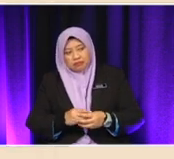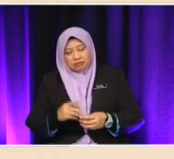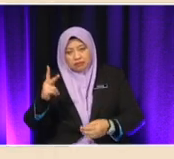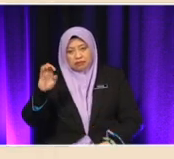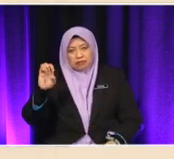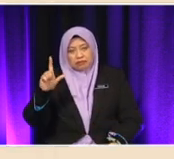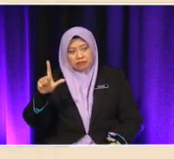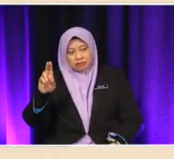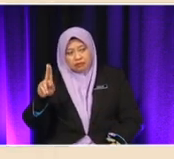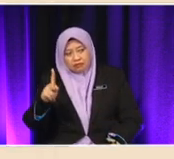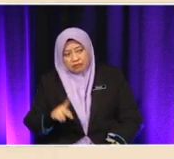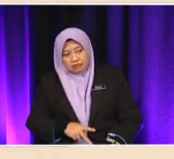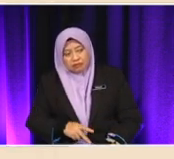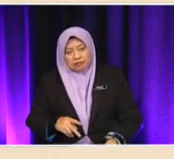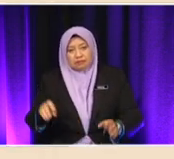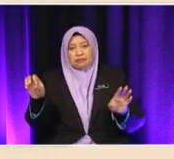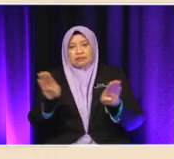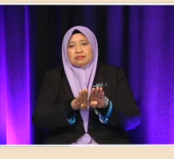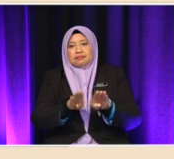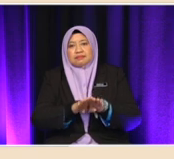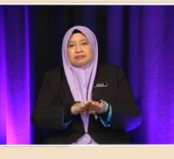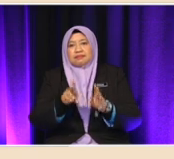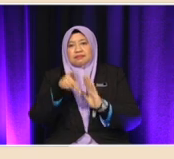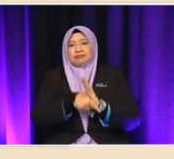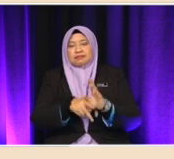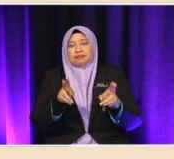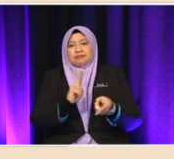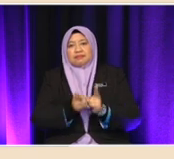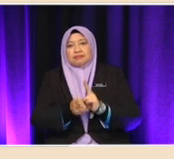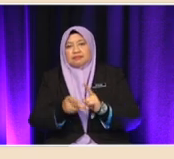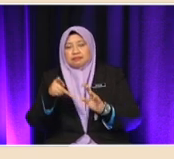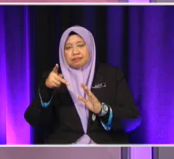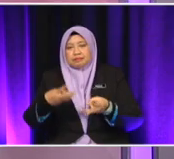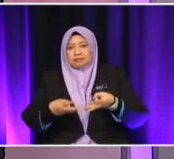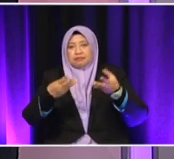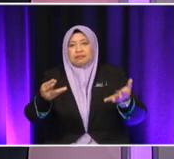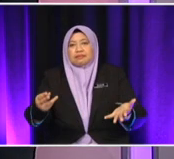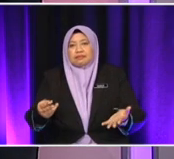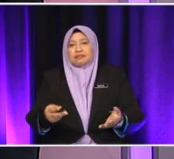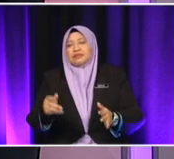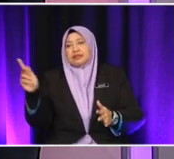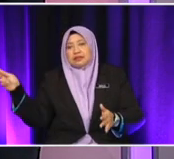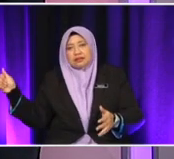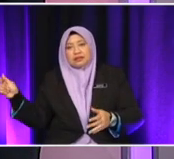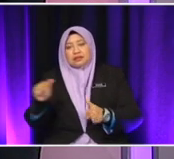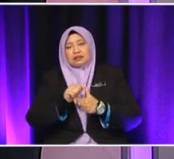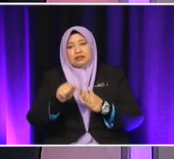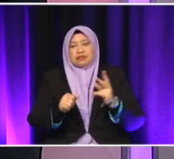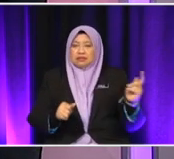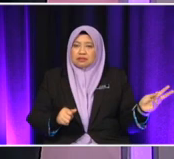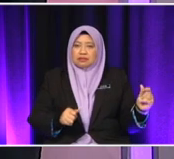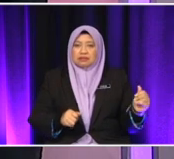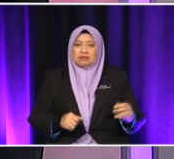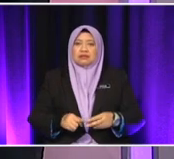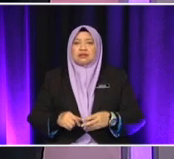ini kita Panggil sebagai perubahan penawaran sama ada bergerak ke kanan ataupun ke kiri disebabkan oleh